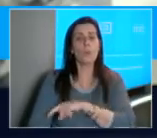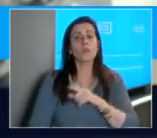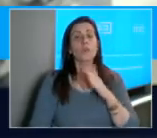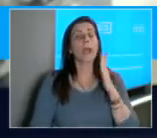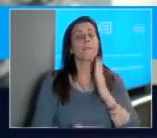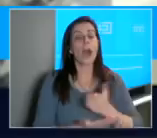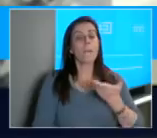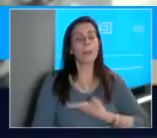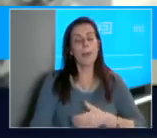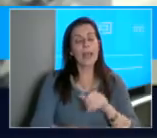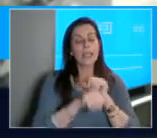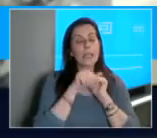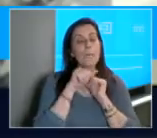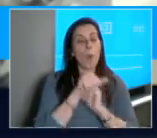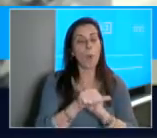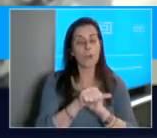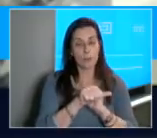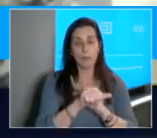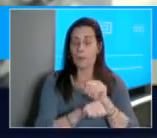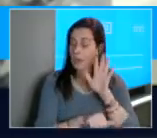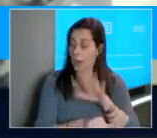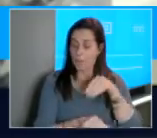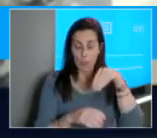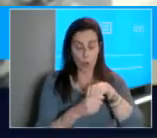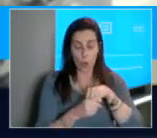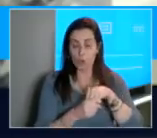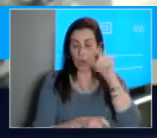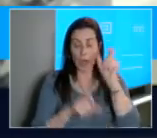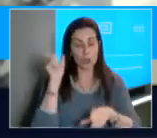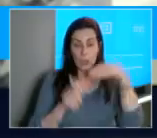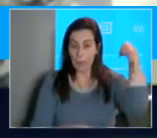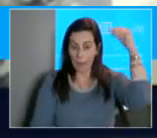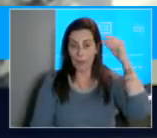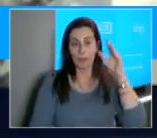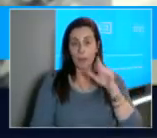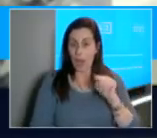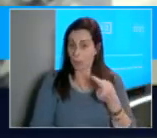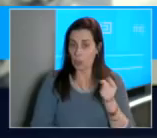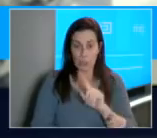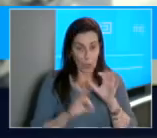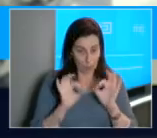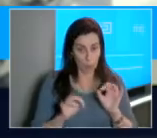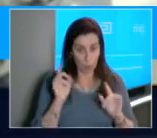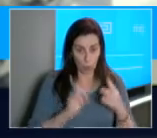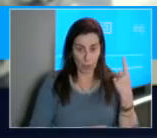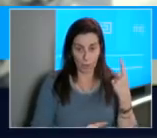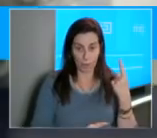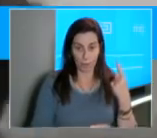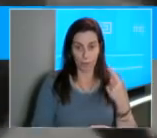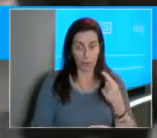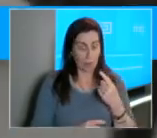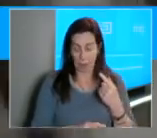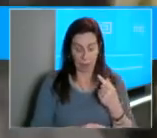כבר מקבל גיבוי ותמיכה וגיוס גם מבפנים, גם של הציבור הפלסטיני, למרות שזה לא בדיוק קרה, המונים לא